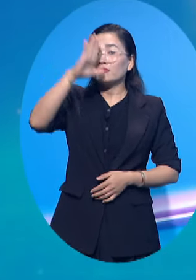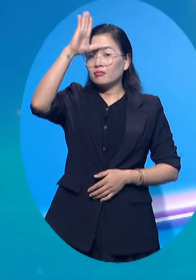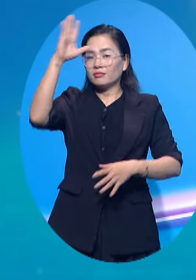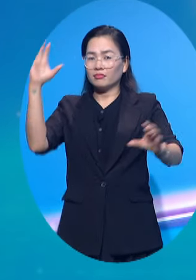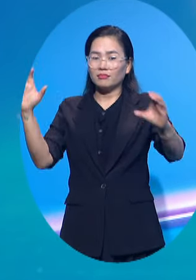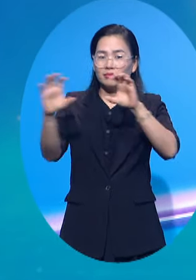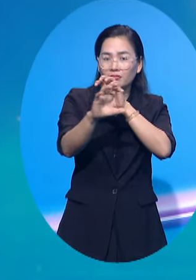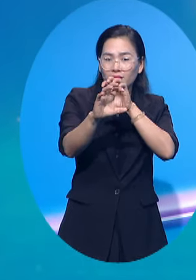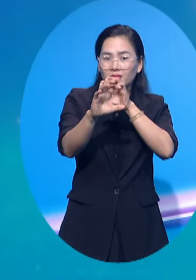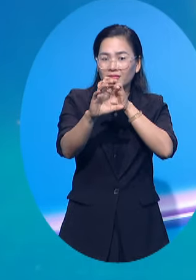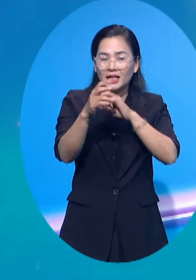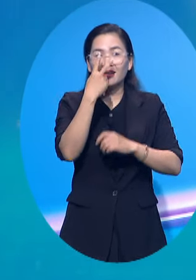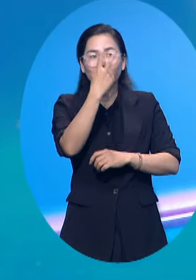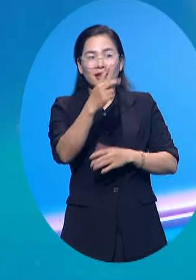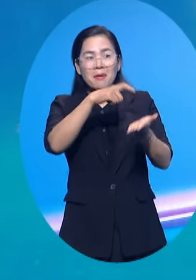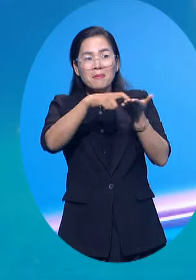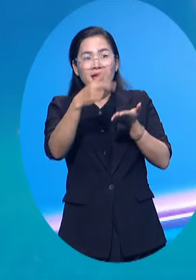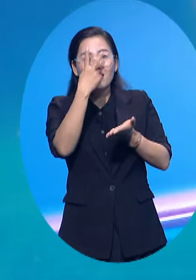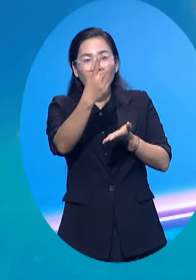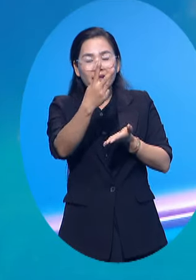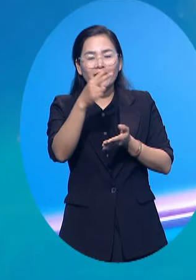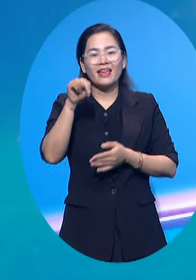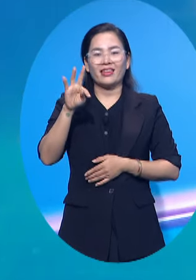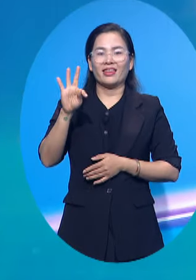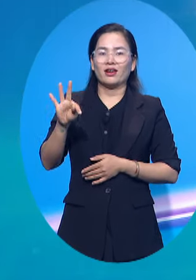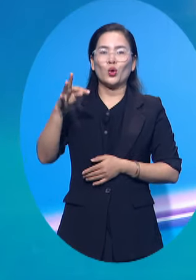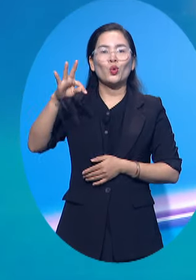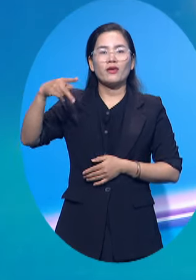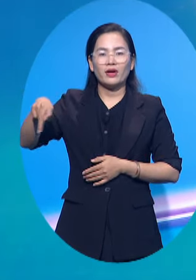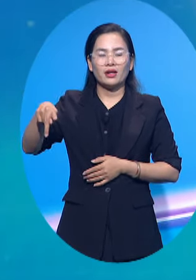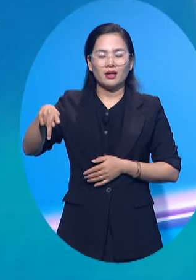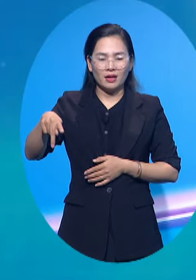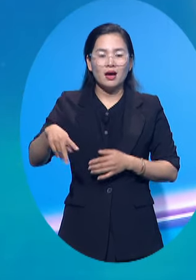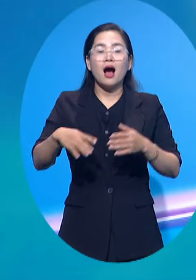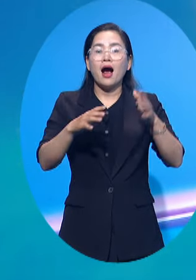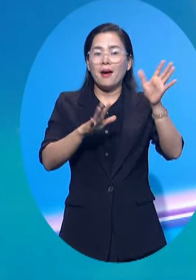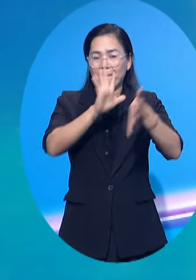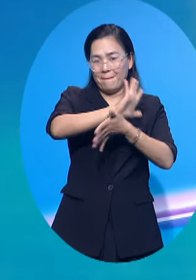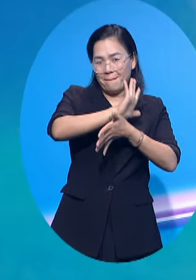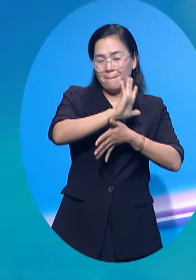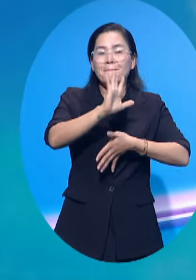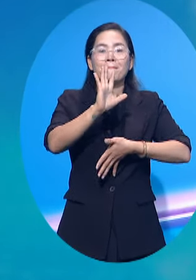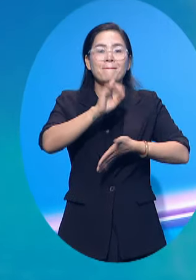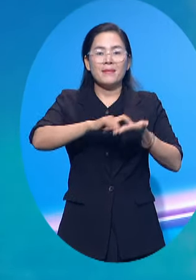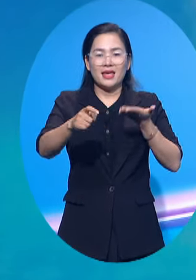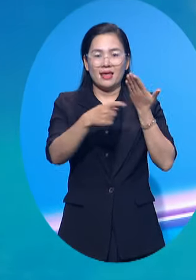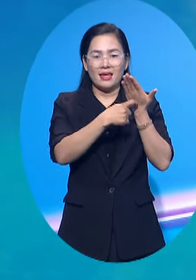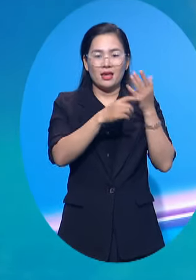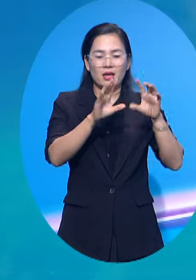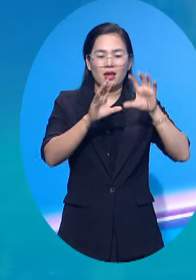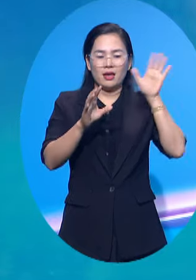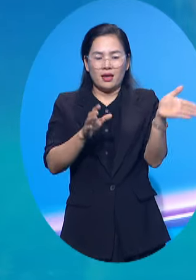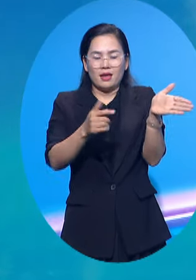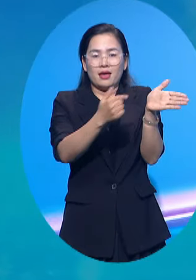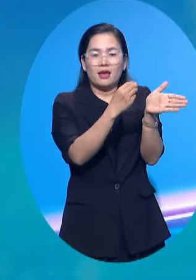của Mexico. Theo NASA, đường đi của nhật thực toàn phần bắt đầu từ Mexico, vòng về phía đông bắc, từ bang Texas đến Ohio của